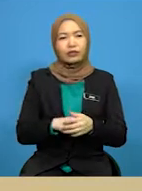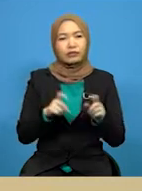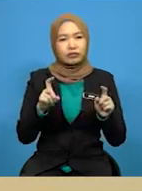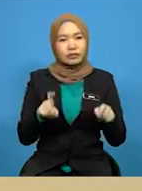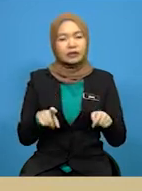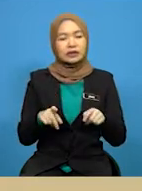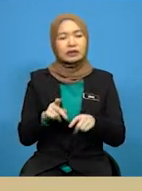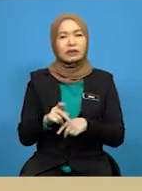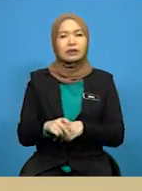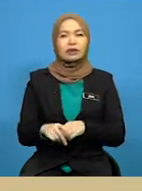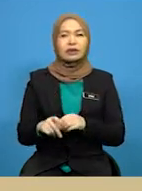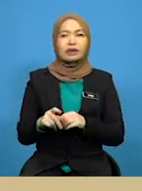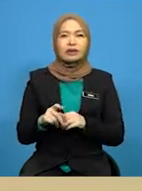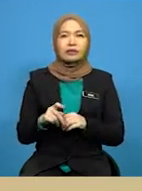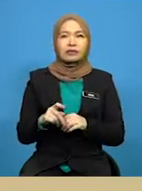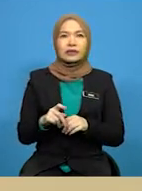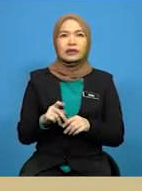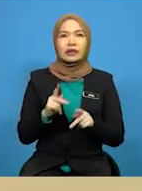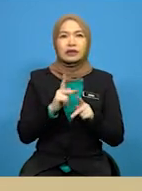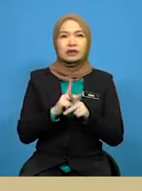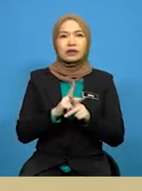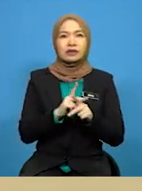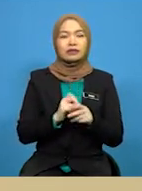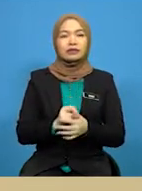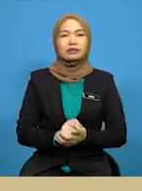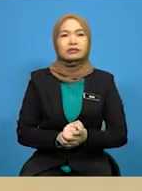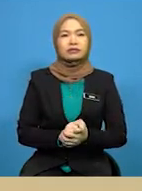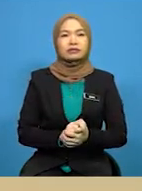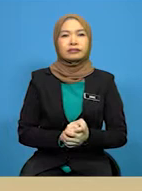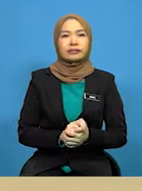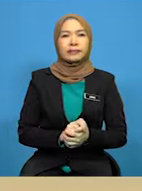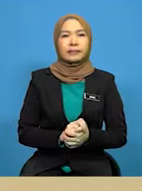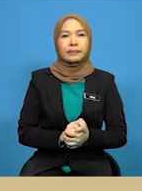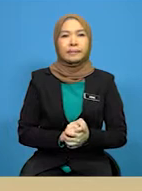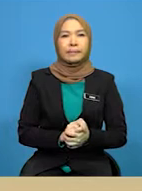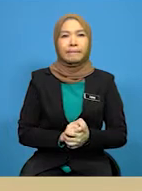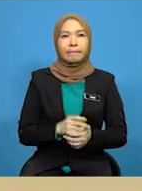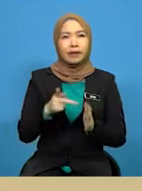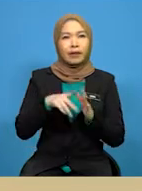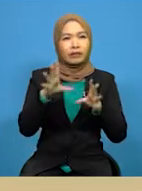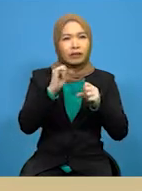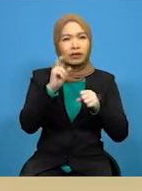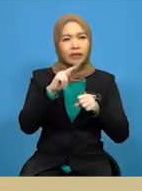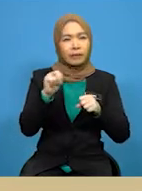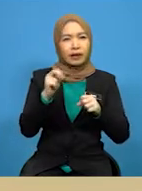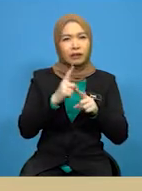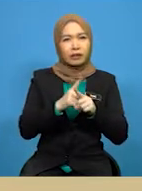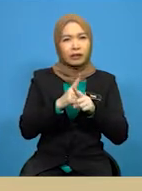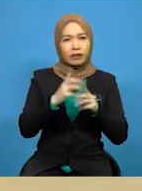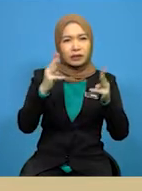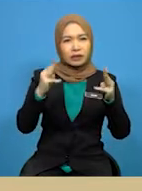Jika inflasi tidak ditangani, yang pertama, pendapatan benar masyarakat merosot. Yang